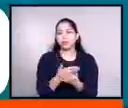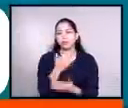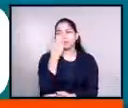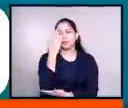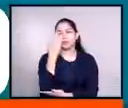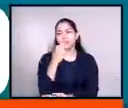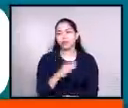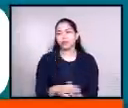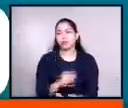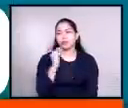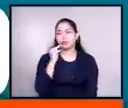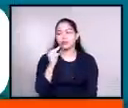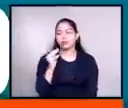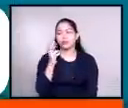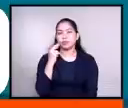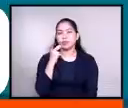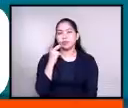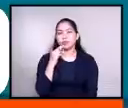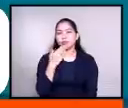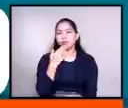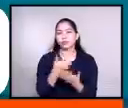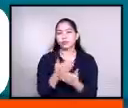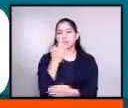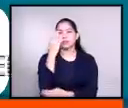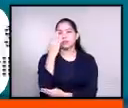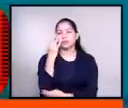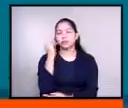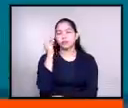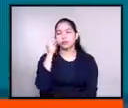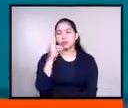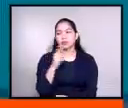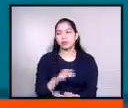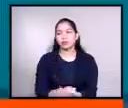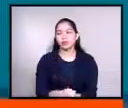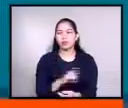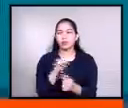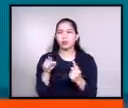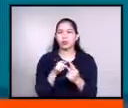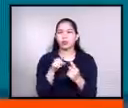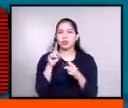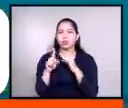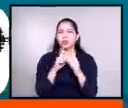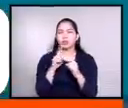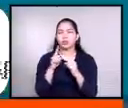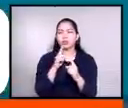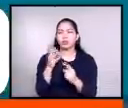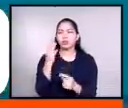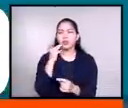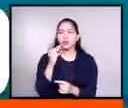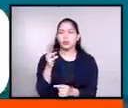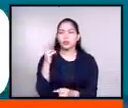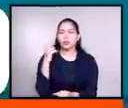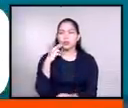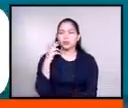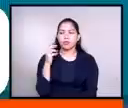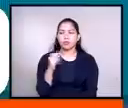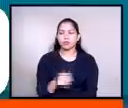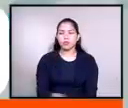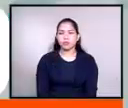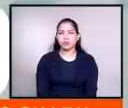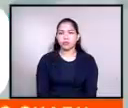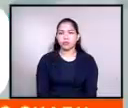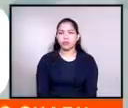inyo, Ma'am Ruth. Magandang tanghali din po, sir. Kailan po kayong nag-usap huli ni Ma'am Rain Ann?